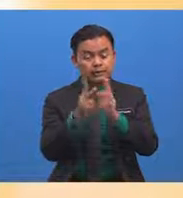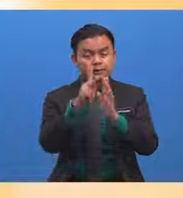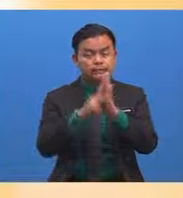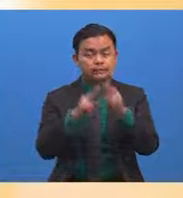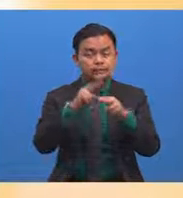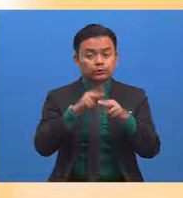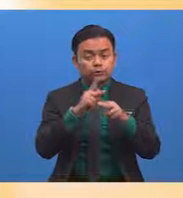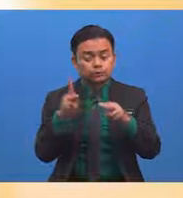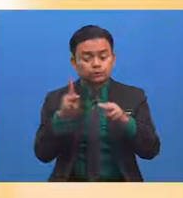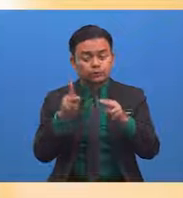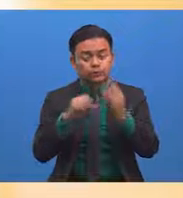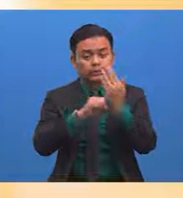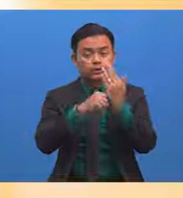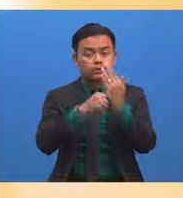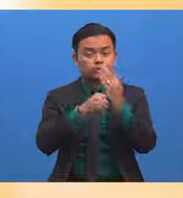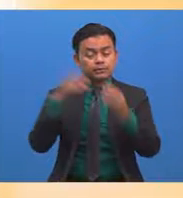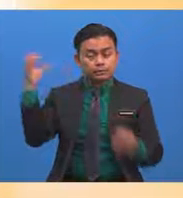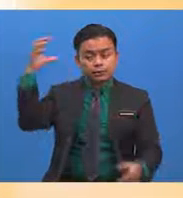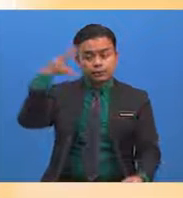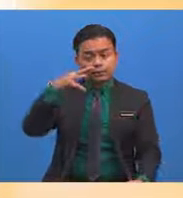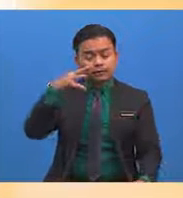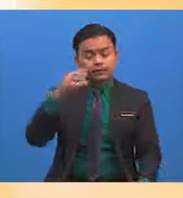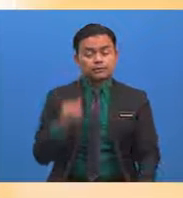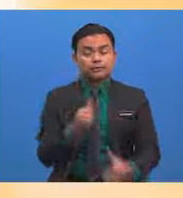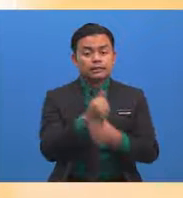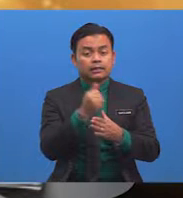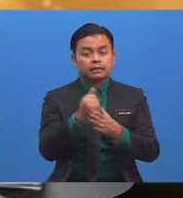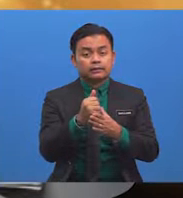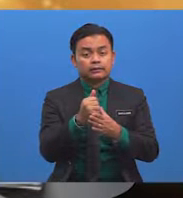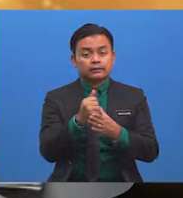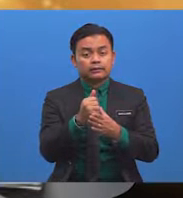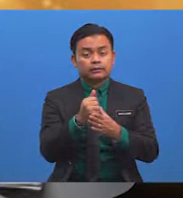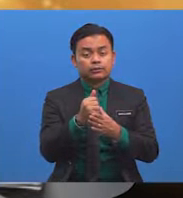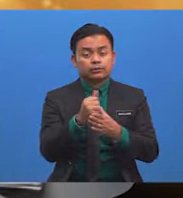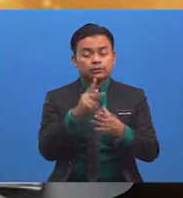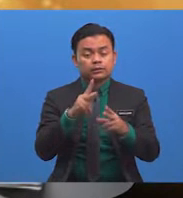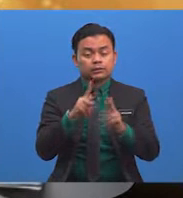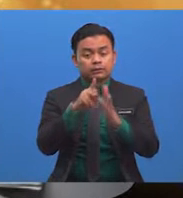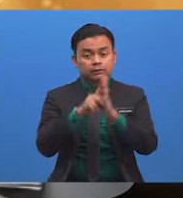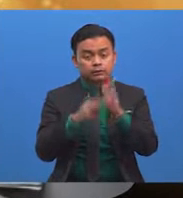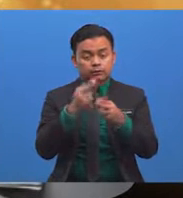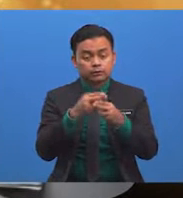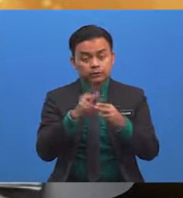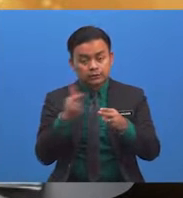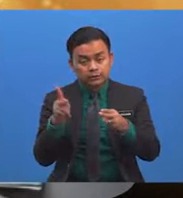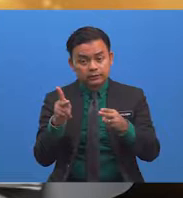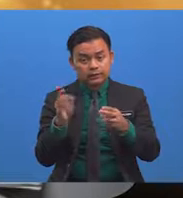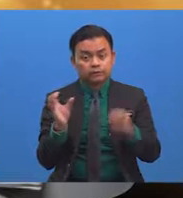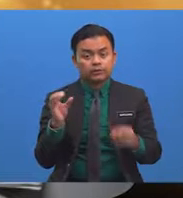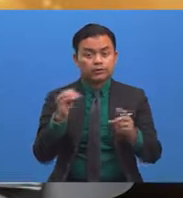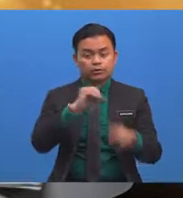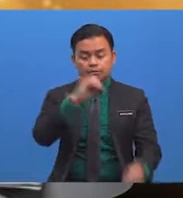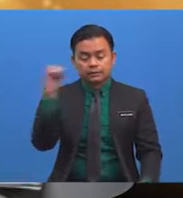cahaya atau orientasi objek. Sumber cahaya itu